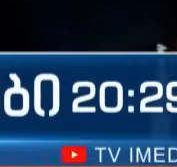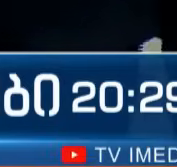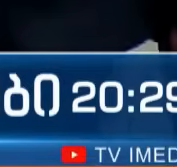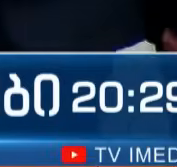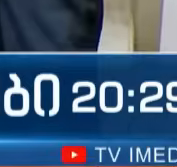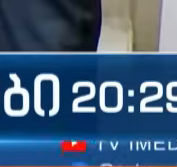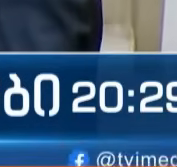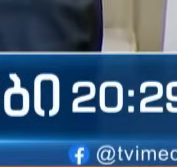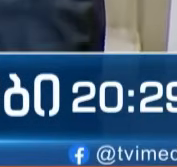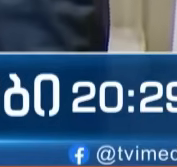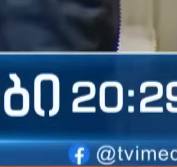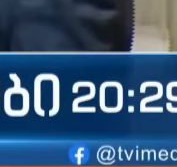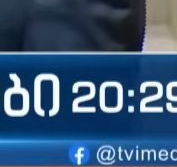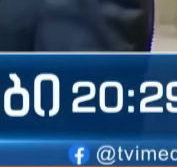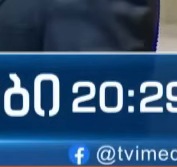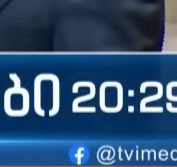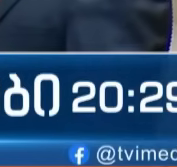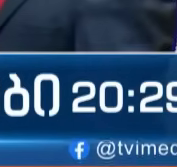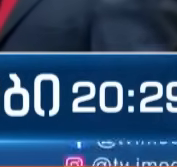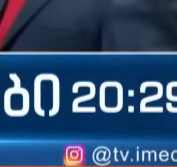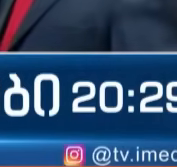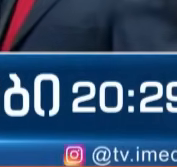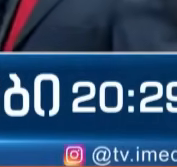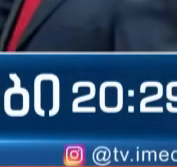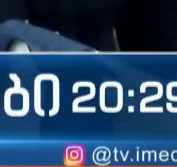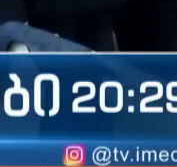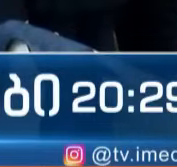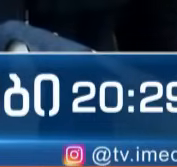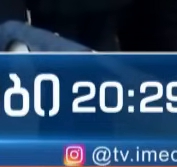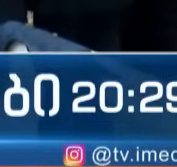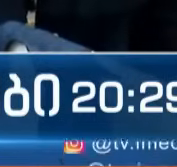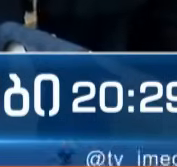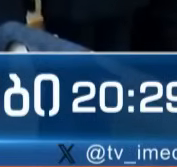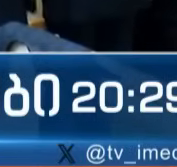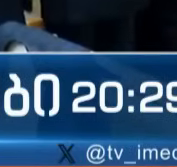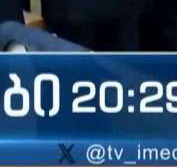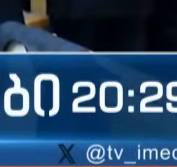სამთავრობო პროგრამის პარალელურად ქართული ოცნება მუშაობას დაიწყებს საარჩევნო პროგრამაზეც, რომელიც